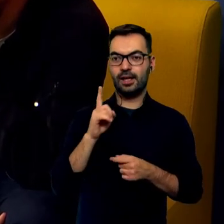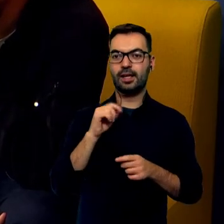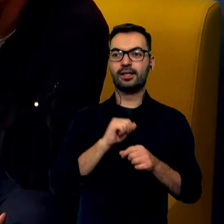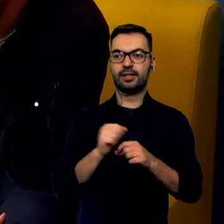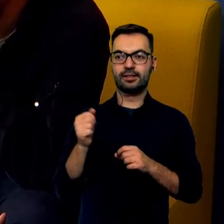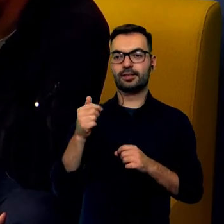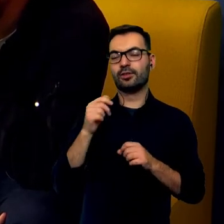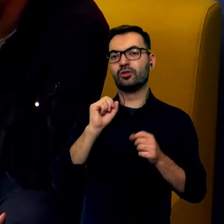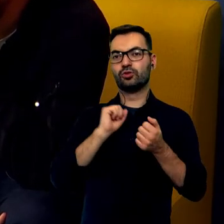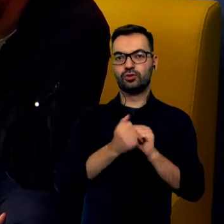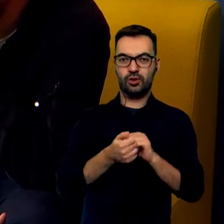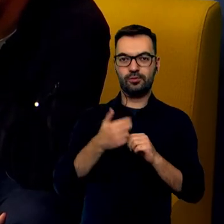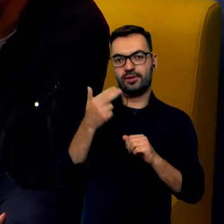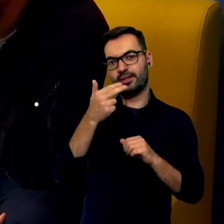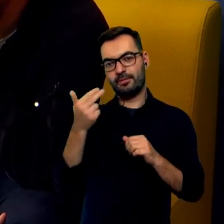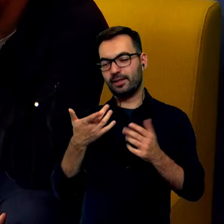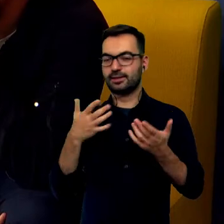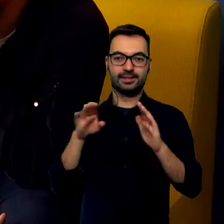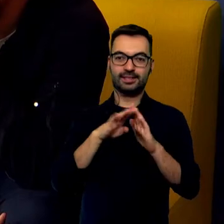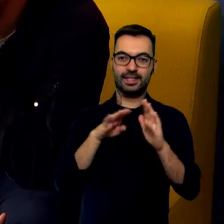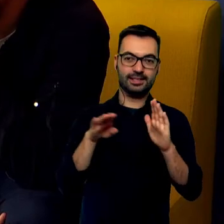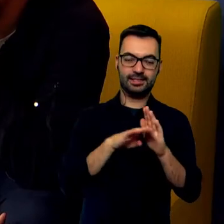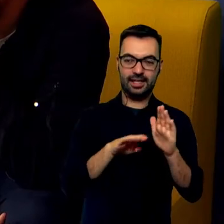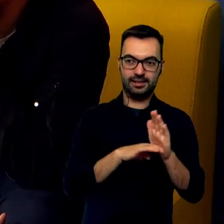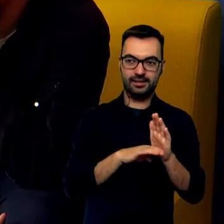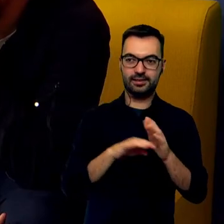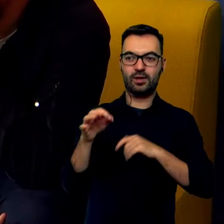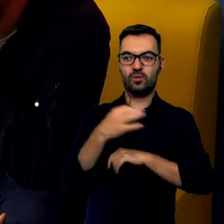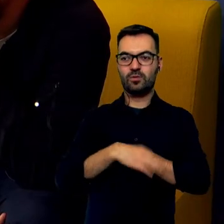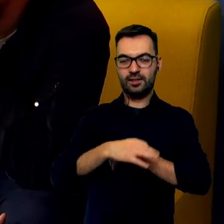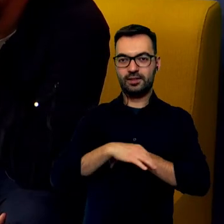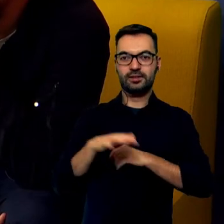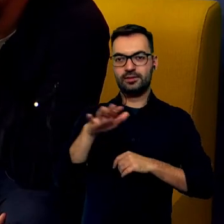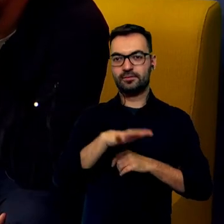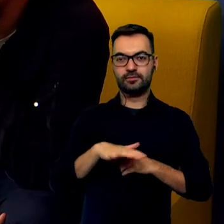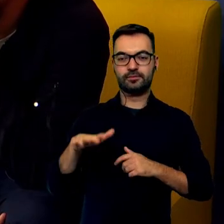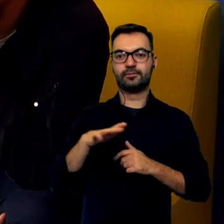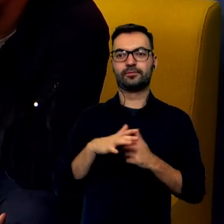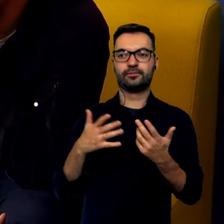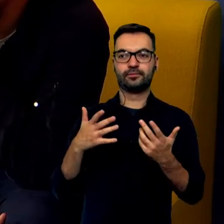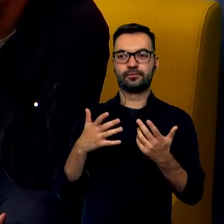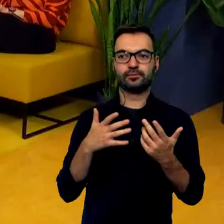część zagadnień, chociażby jakichś zasad panujących na uczelni,